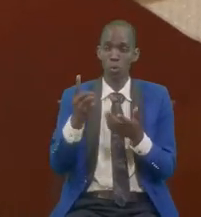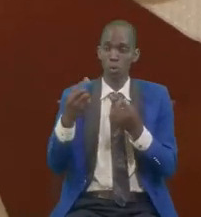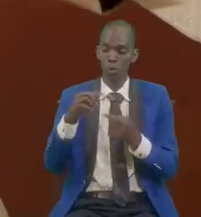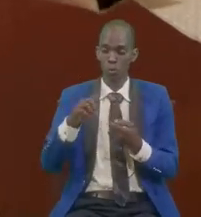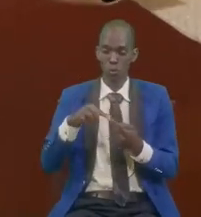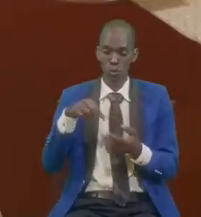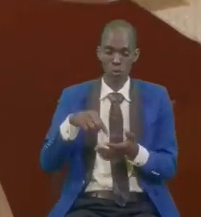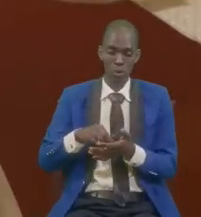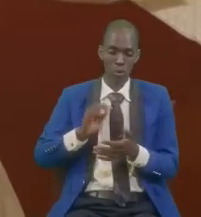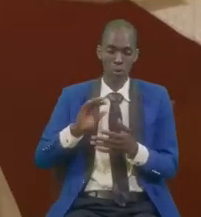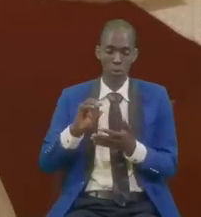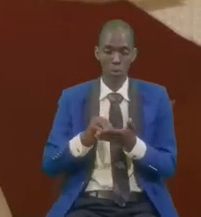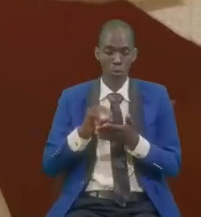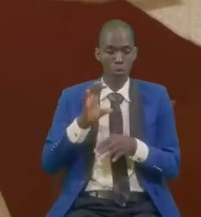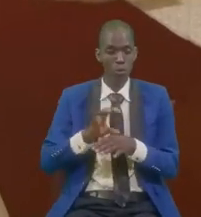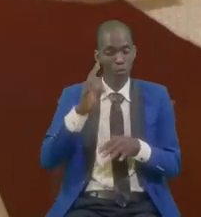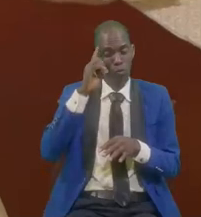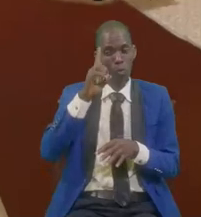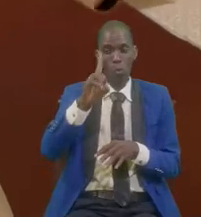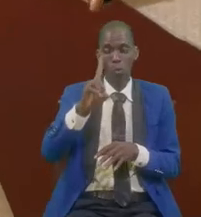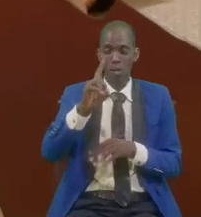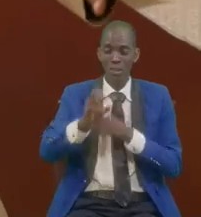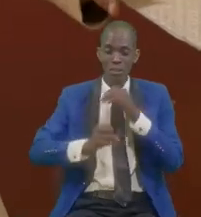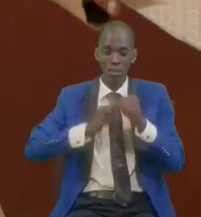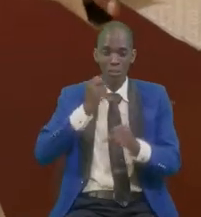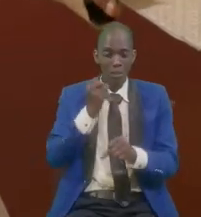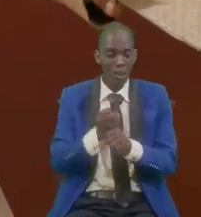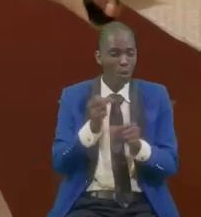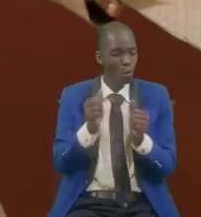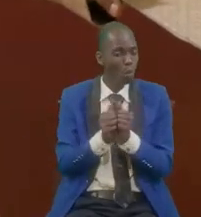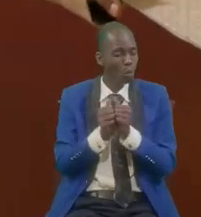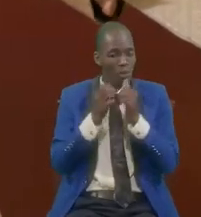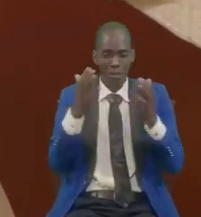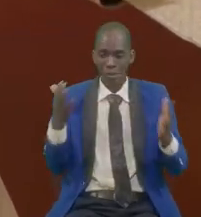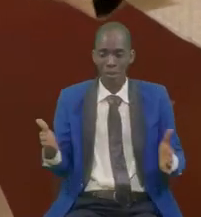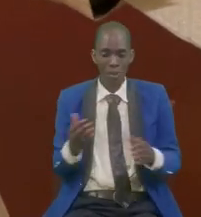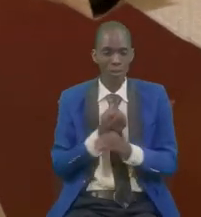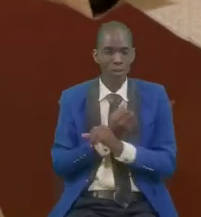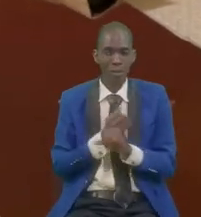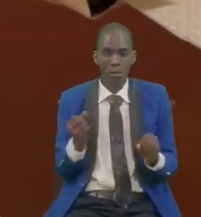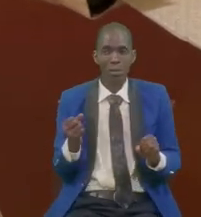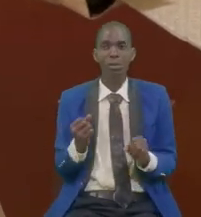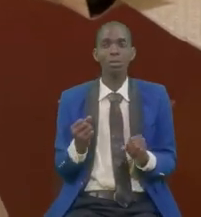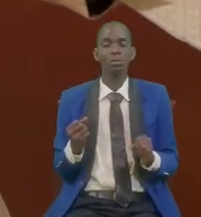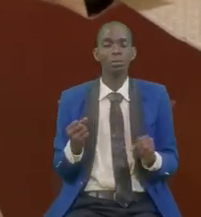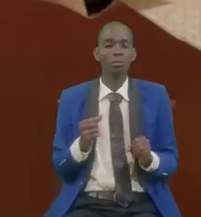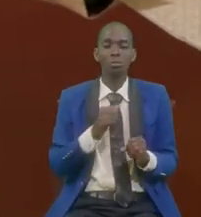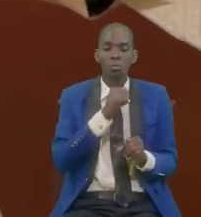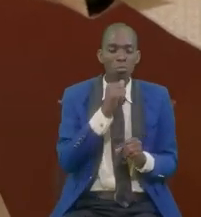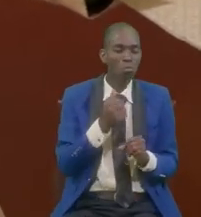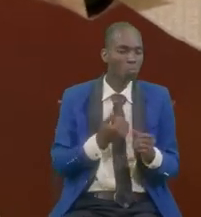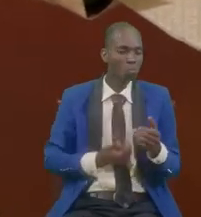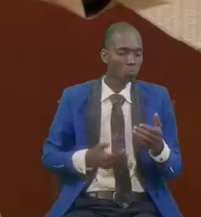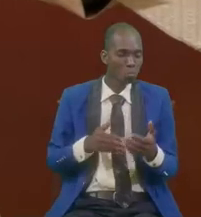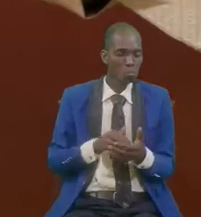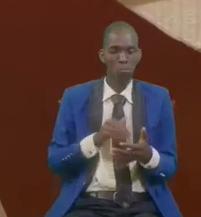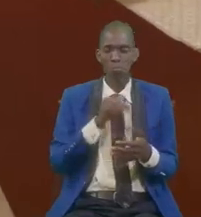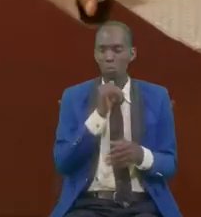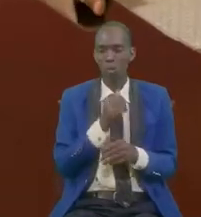une année. Et la personne n'est pas née de nouveau. Est-ce que la personne n'écoute, n'entend pas à